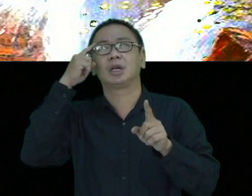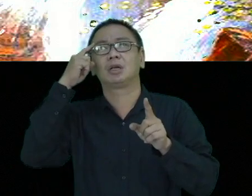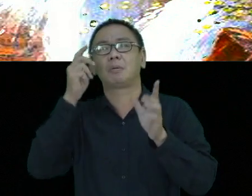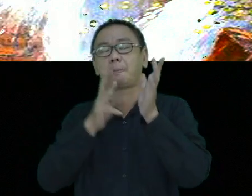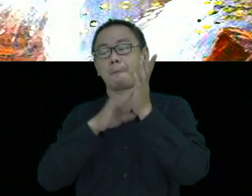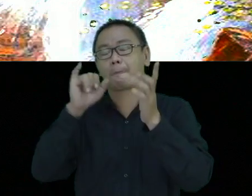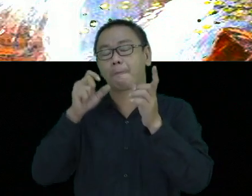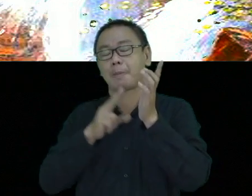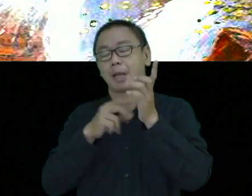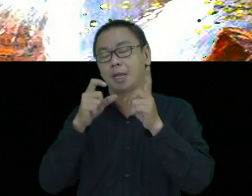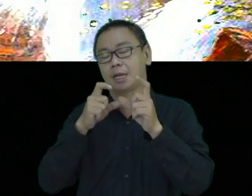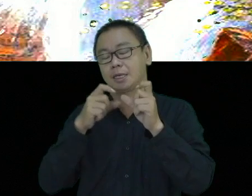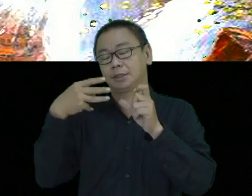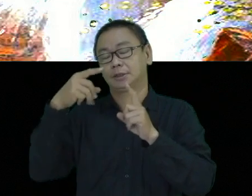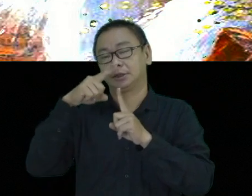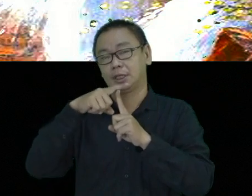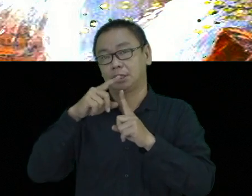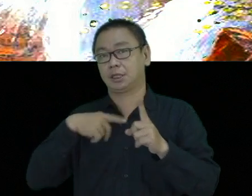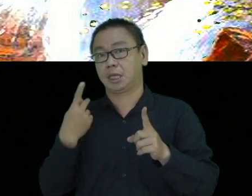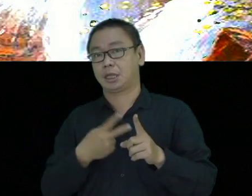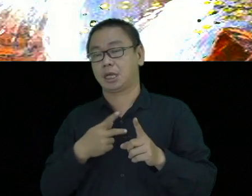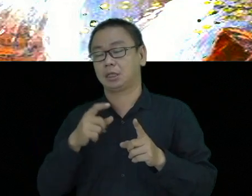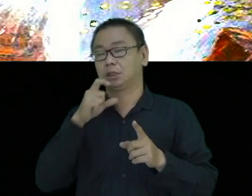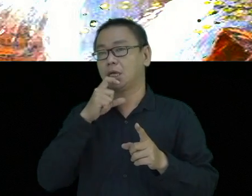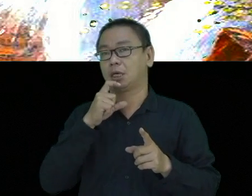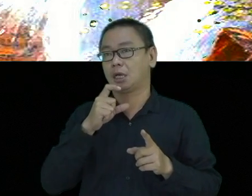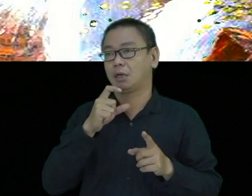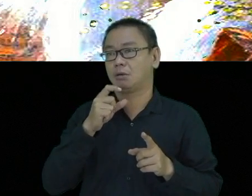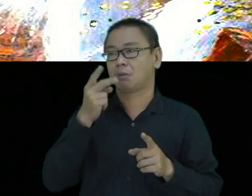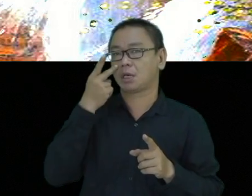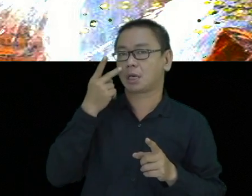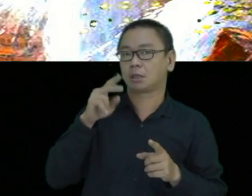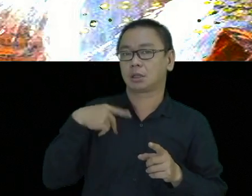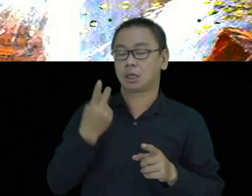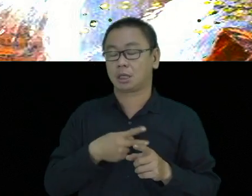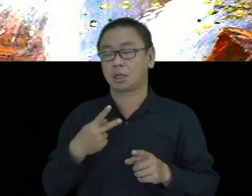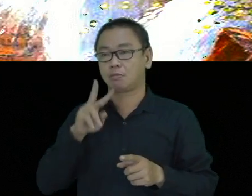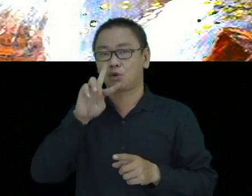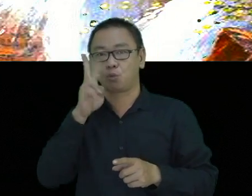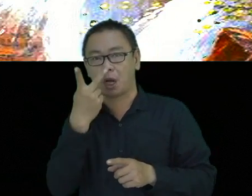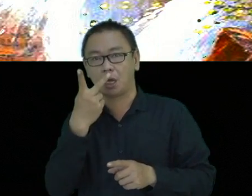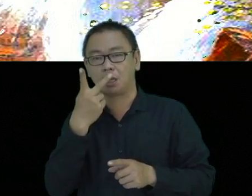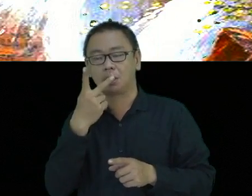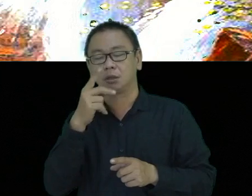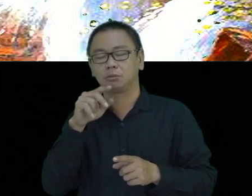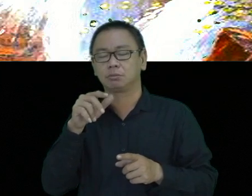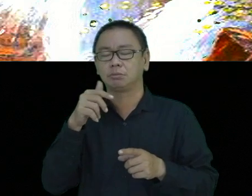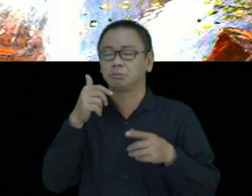kita itu akan berubah, maka kita akan tenang dan kita akan